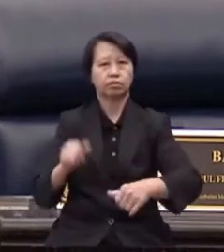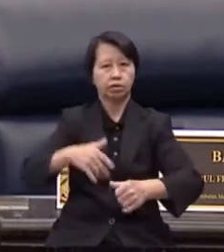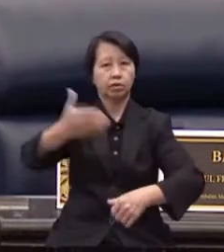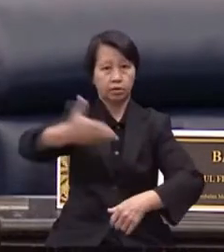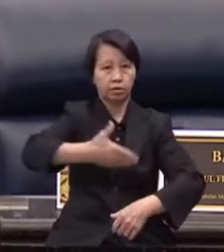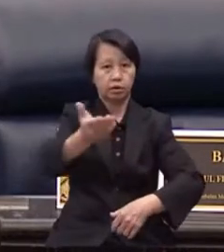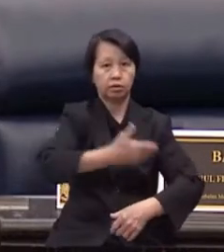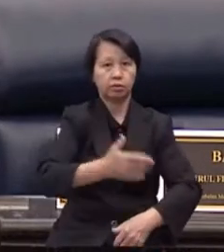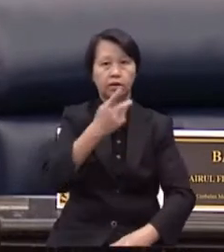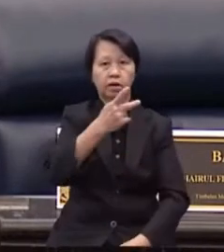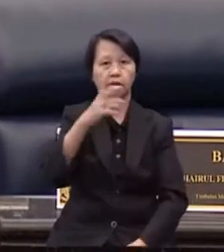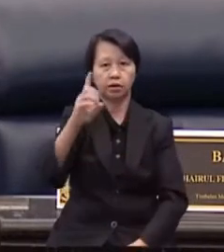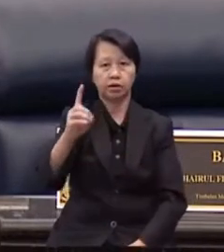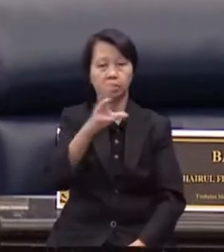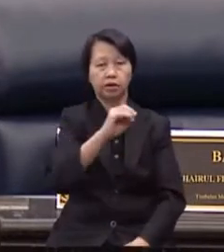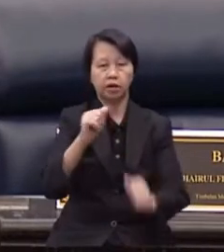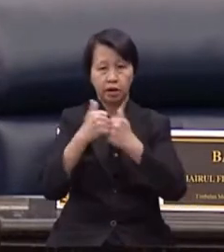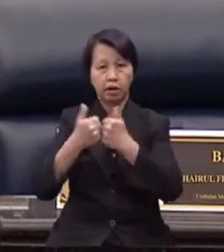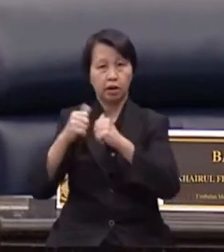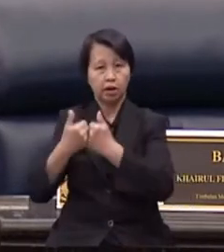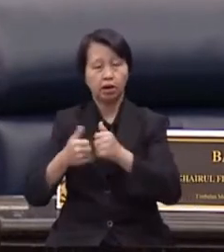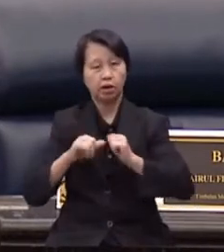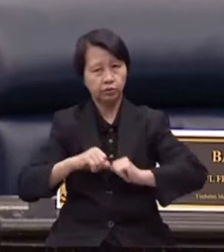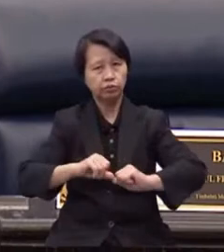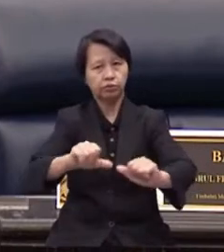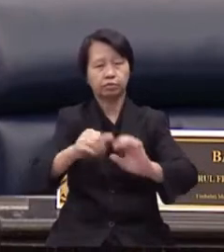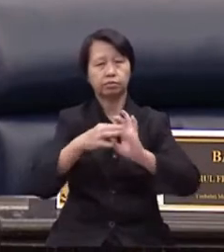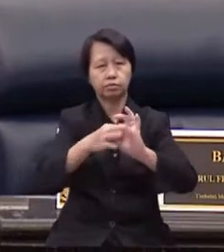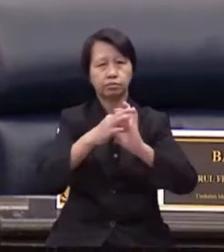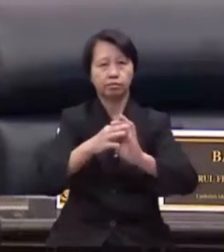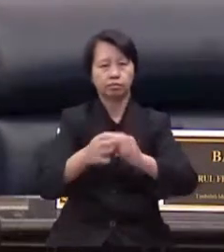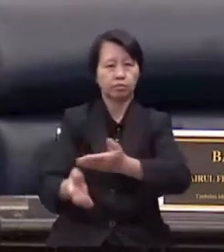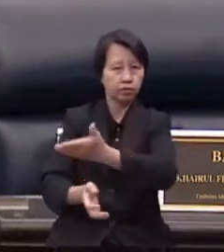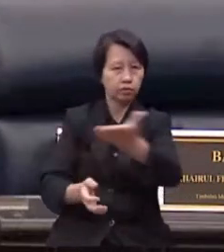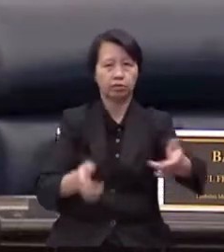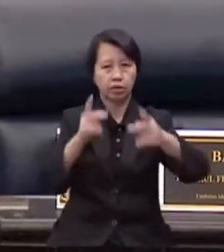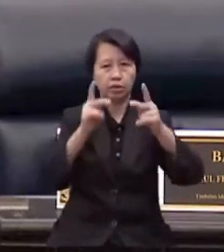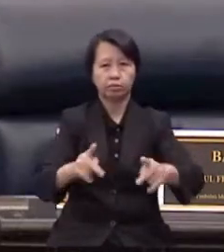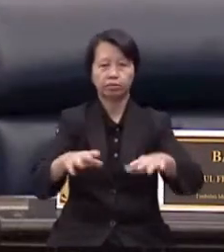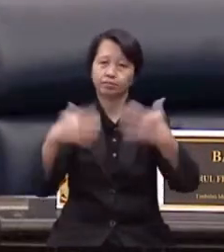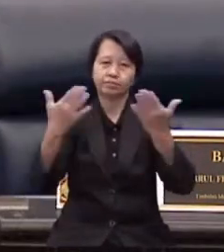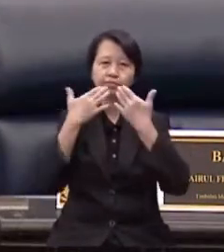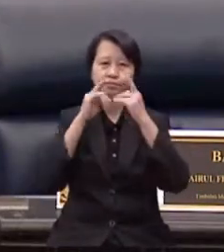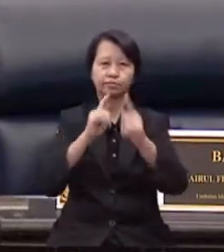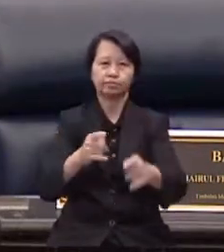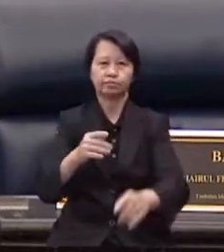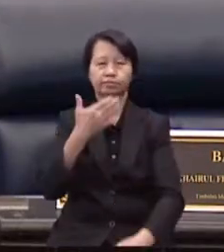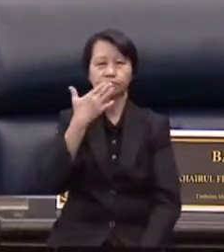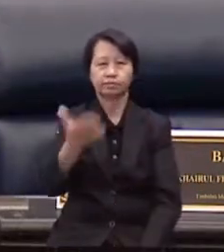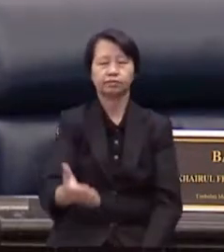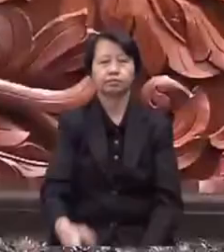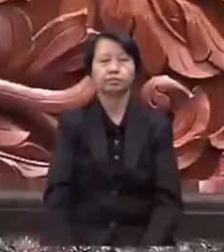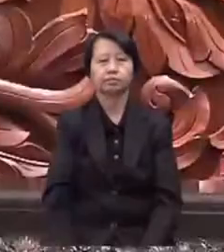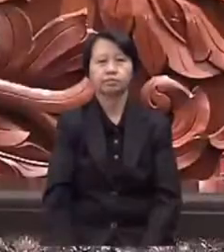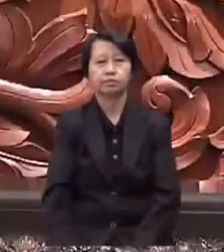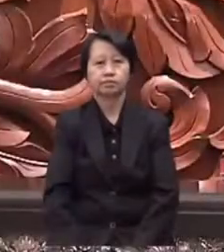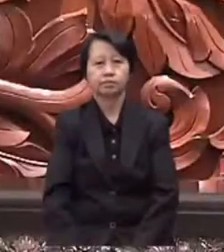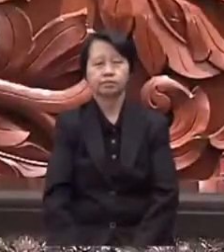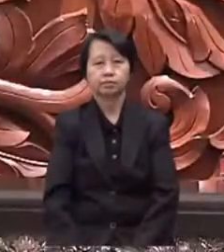bahwa agency kami akan terus selama beri kerjasama kepada semua pihak sekian jawaban saya terima kasih